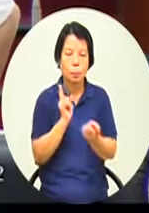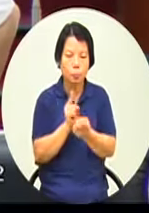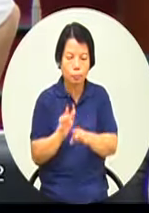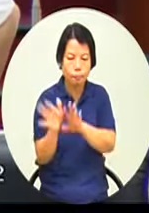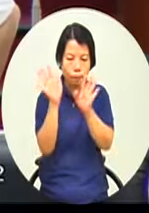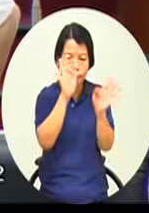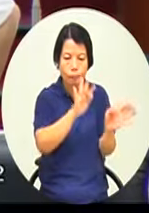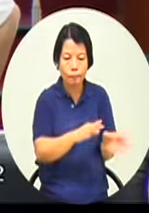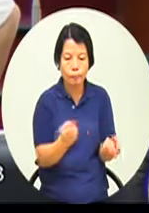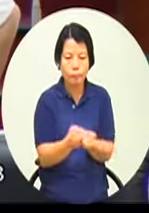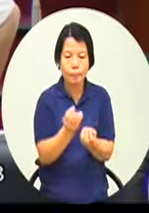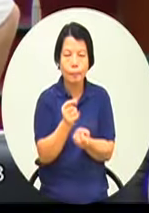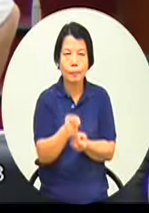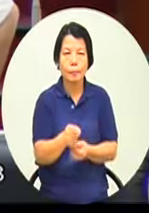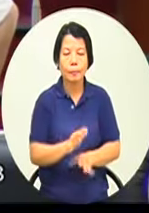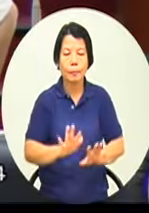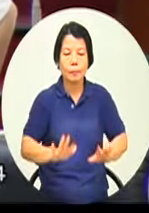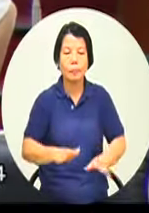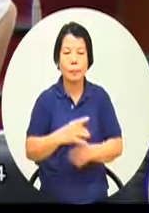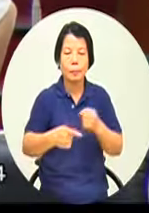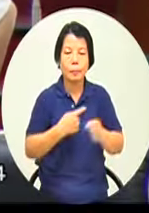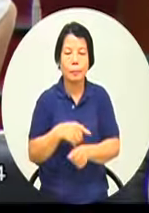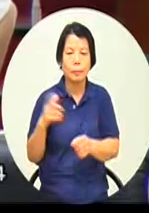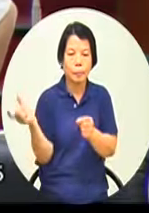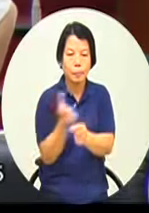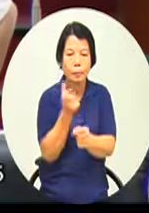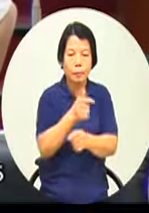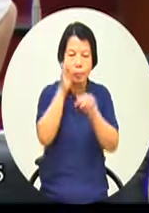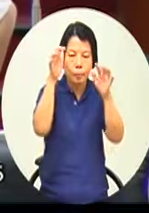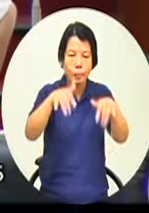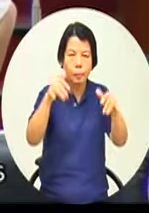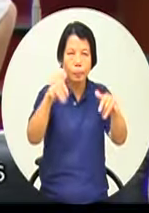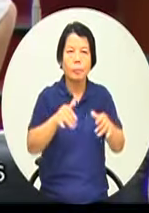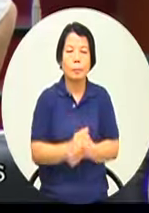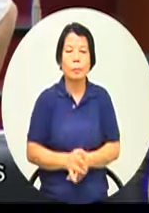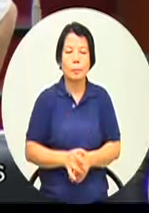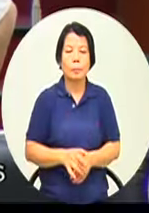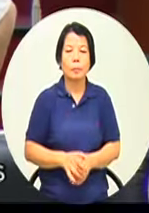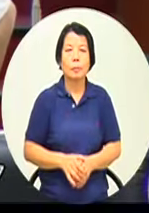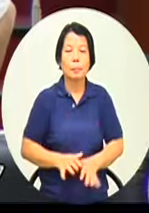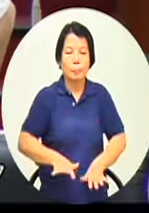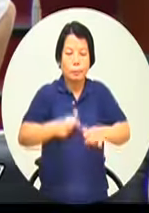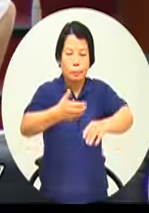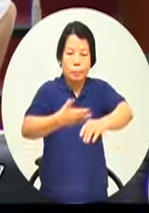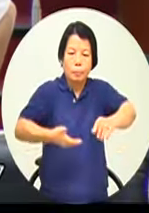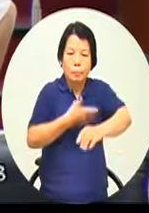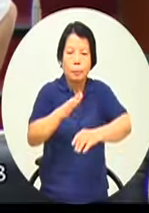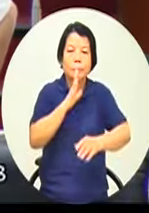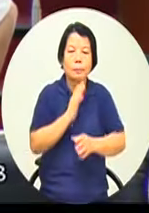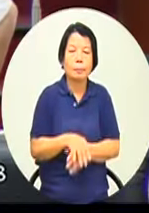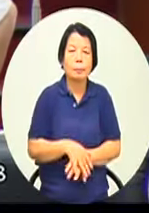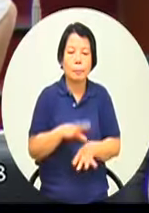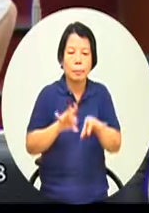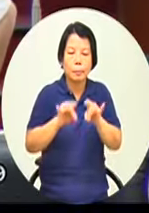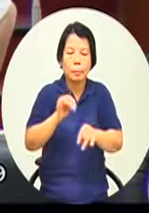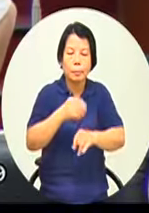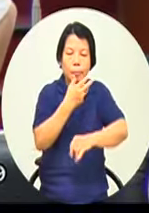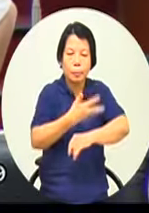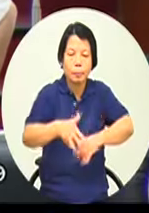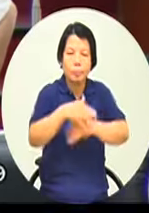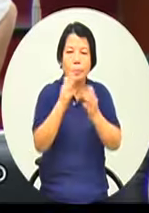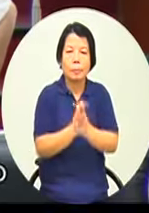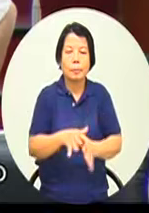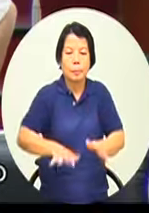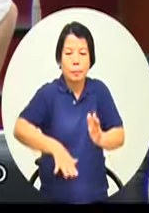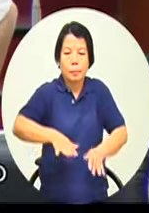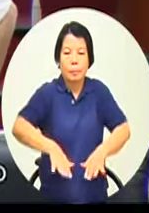况，面对今年这样风灾的雨量。自洪池做好以后，你说那是泥水嘛？淹水的状况应